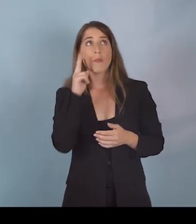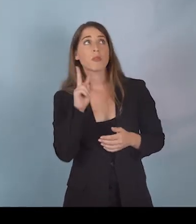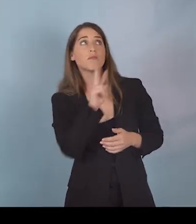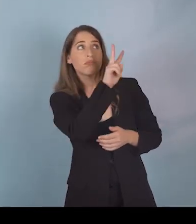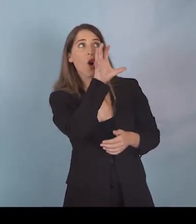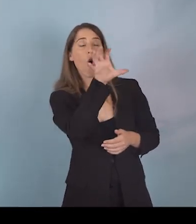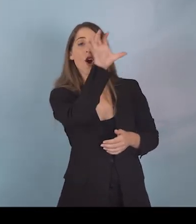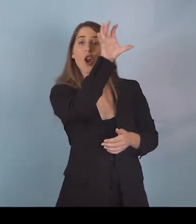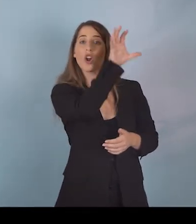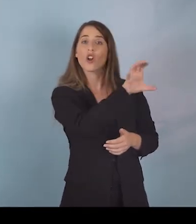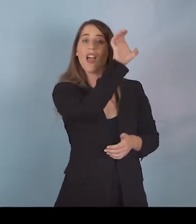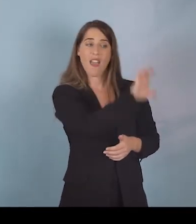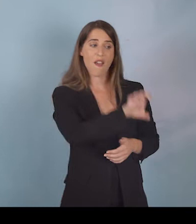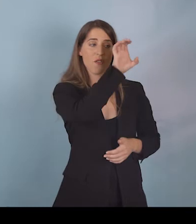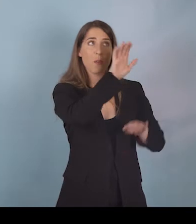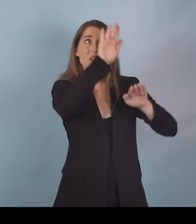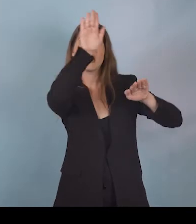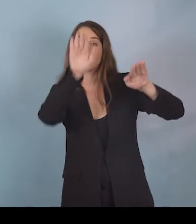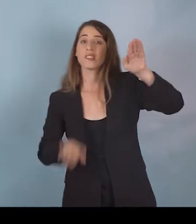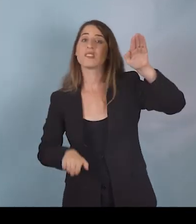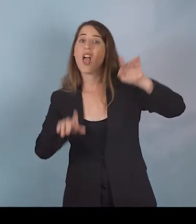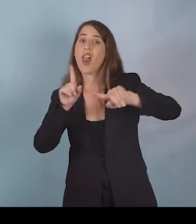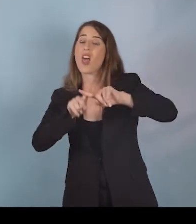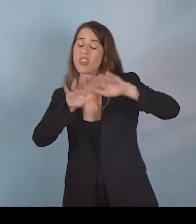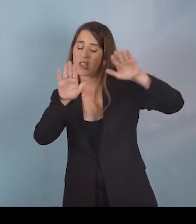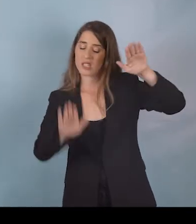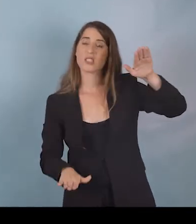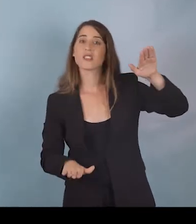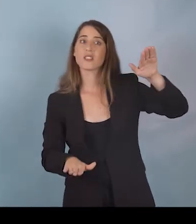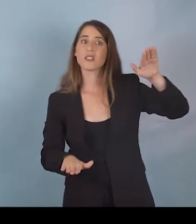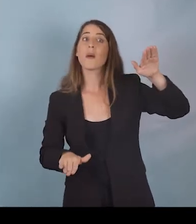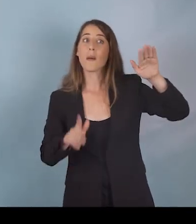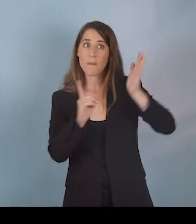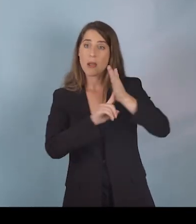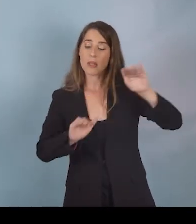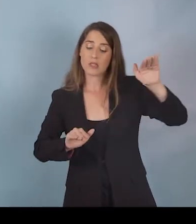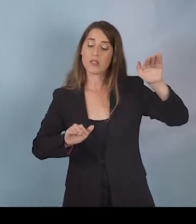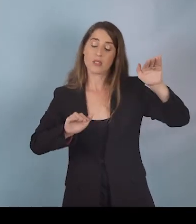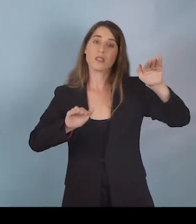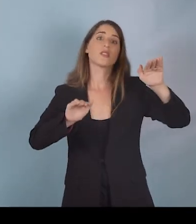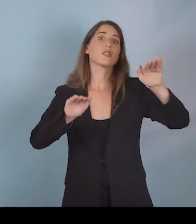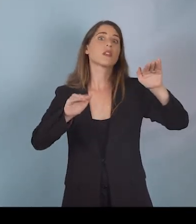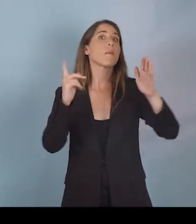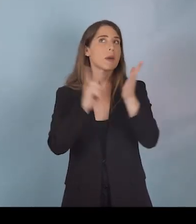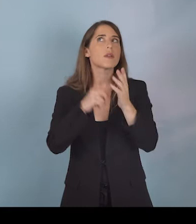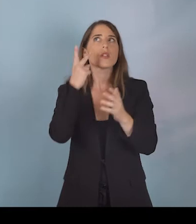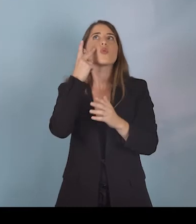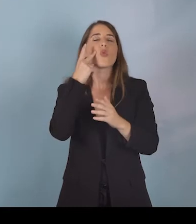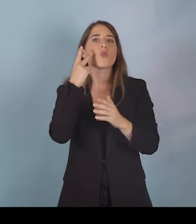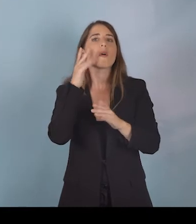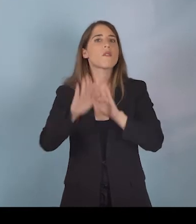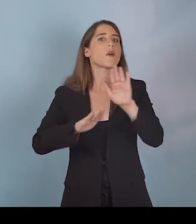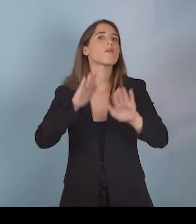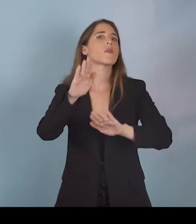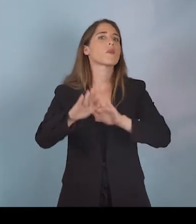ότι έχουμε υπολοιπόμαστε σε σχέση με άλλες χώρες στην Ευρωπαϊκή Ένωση. Και σίγουρα είναι κάτι το οποίο πρέπει